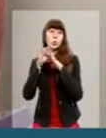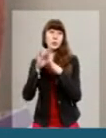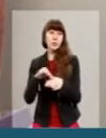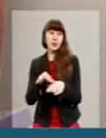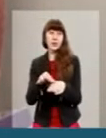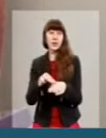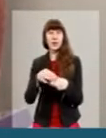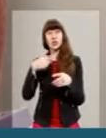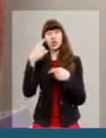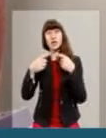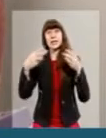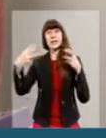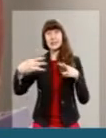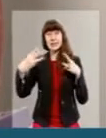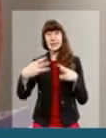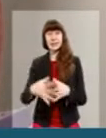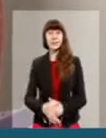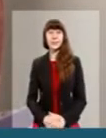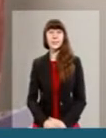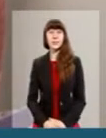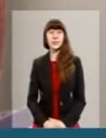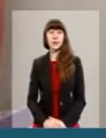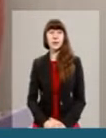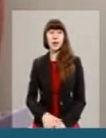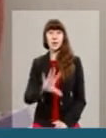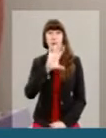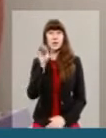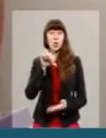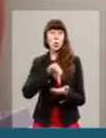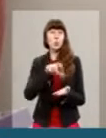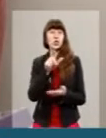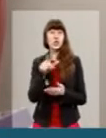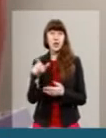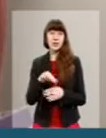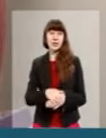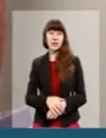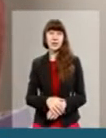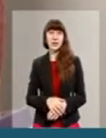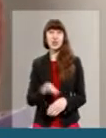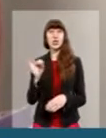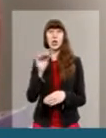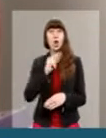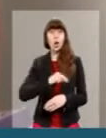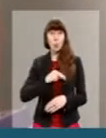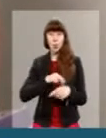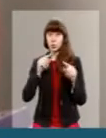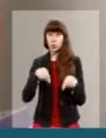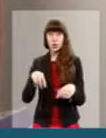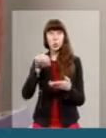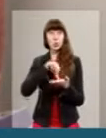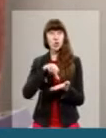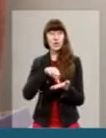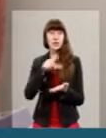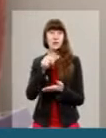ынталандыру және олардың осы ынтасын қолдау, яғни және де тілді білетін азаматтардың деңгейін анықтау болатын, және де осы